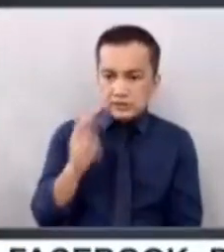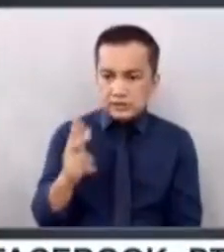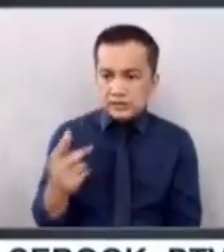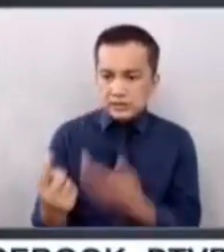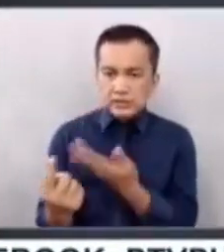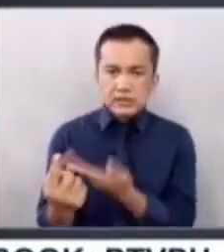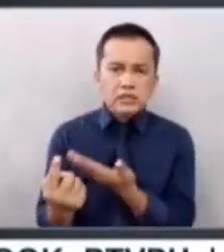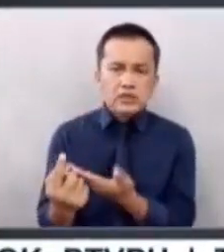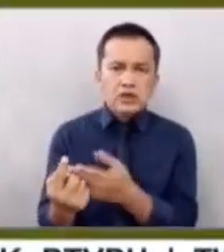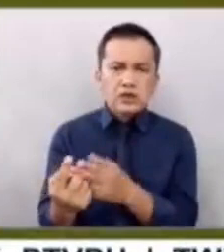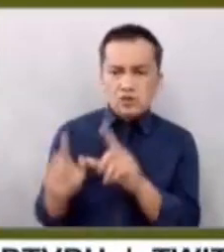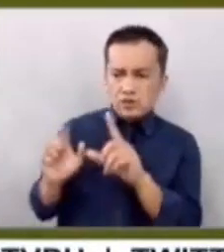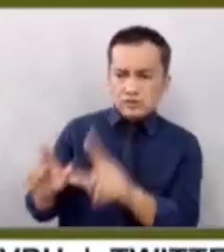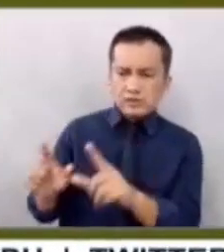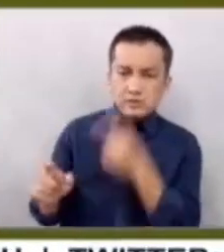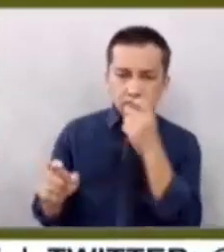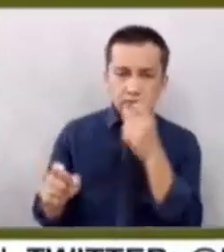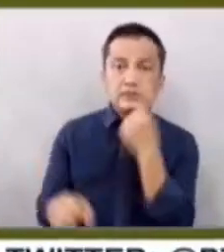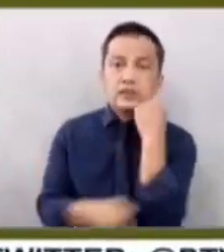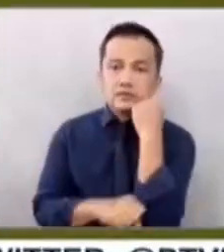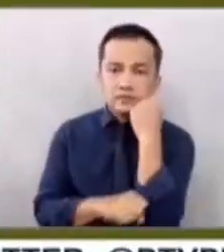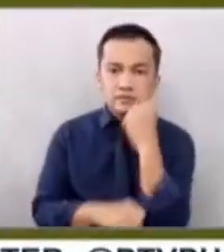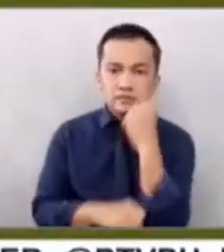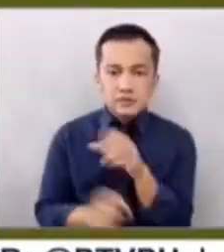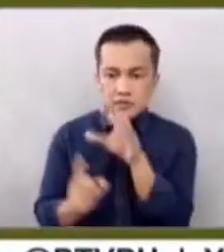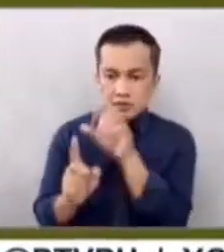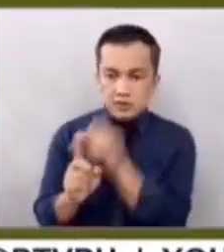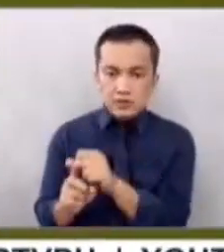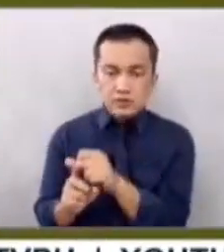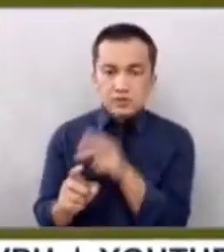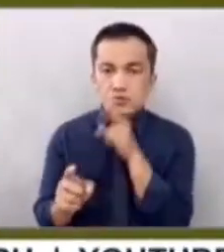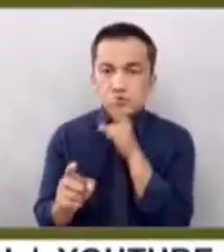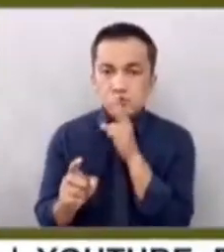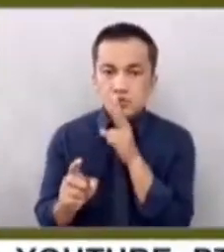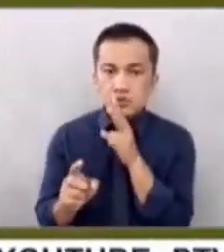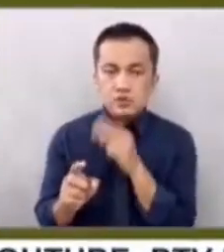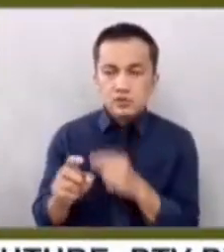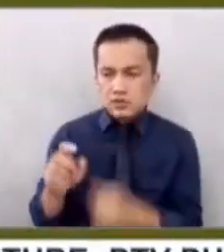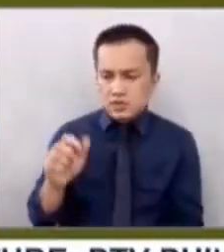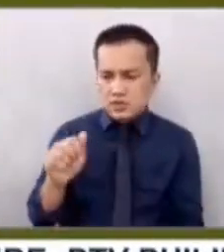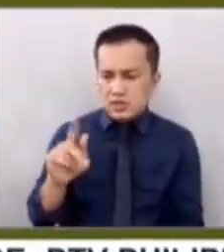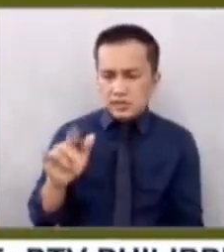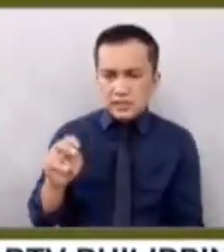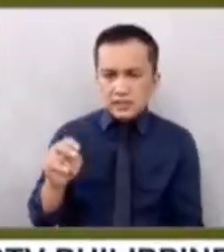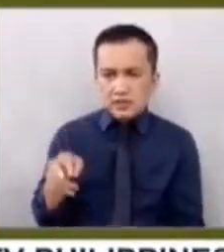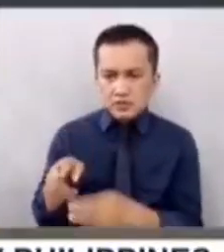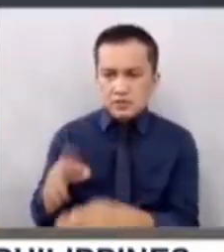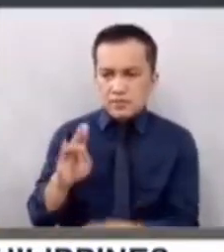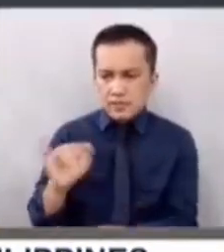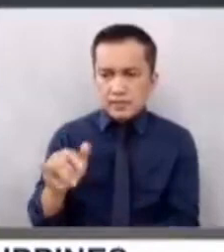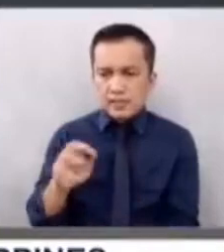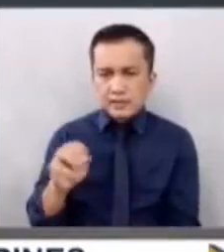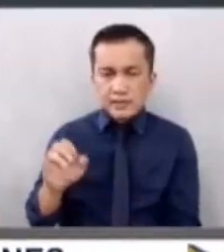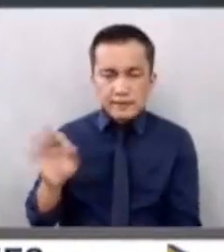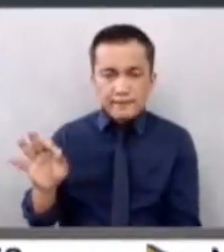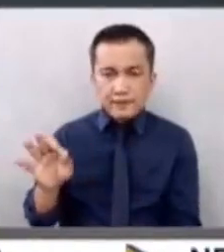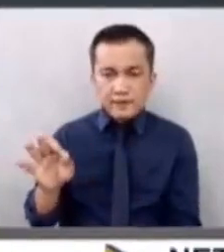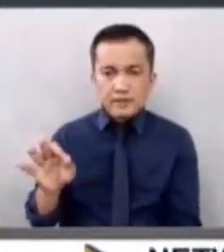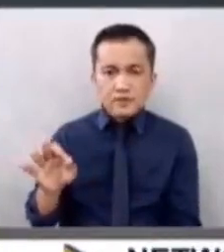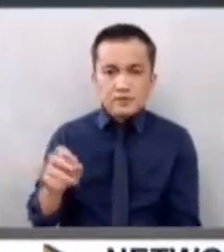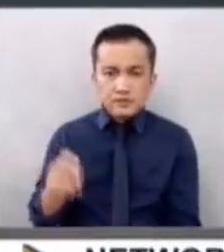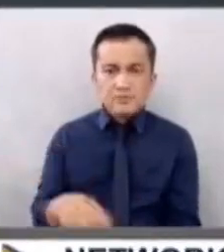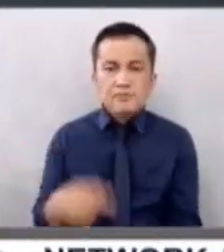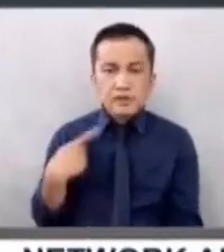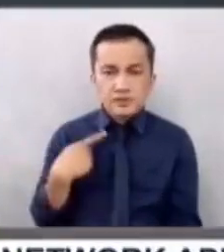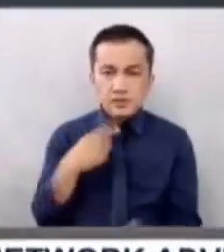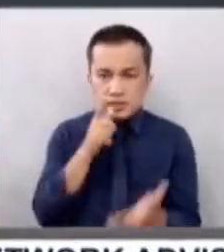kasong pagnanakaw. Isinagawa ang pag-aresto sa suspect sa R10 Road, Barangay NBBS proper sa bisan ng warrant of